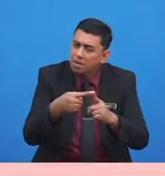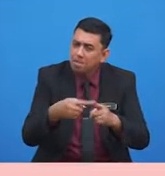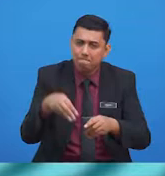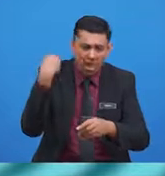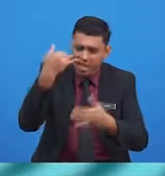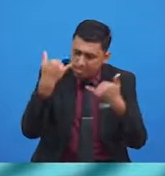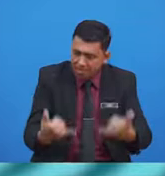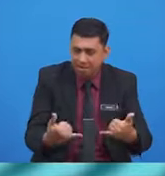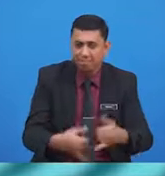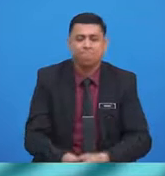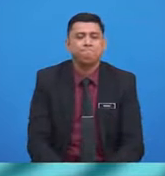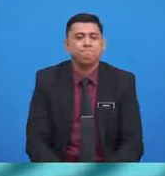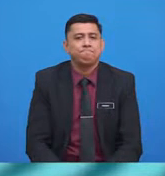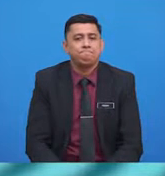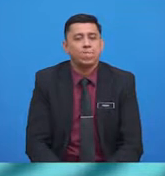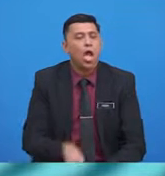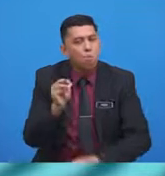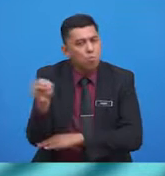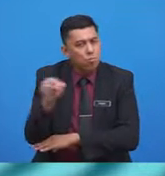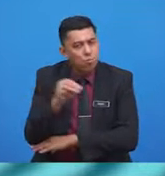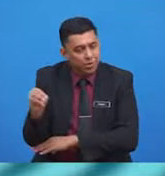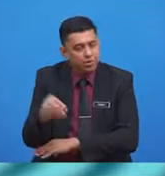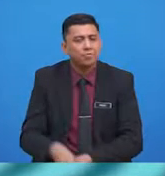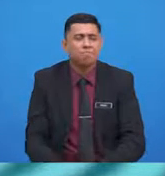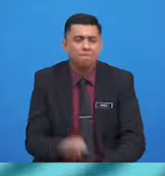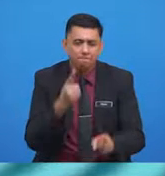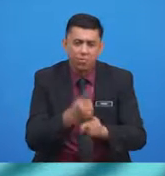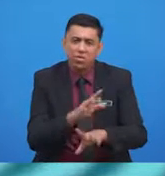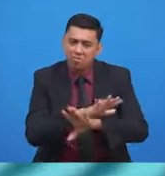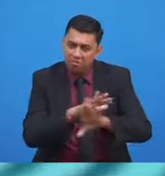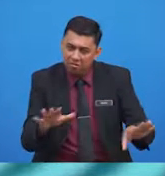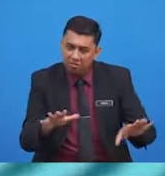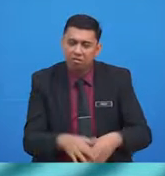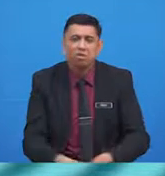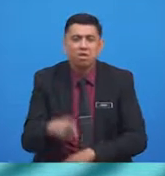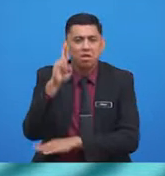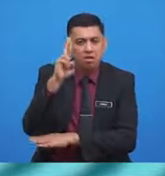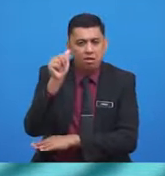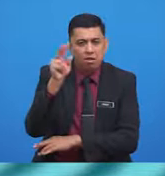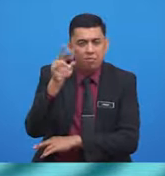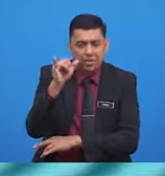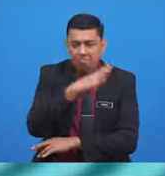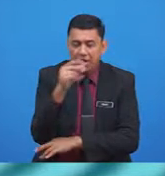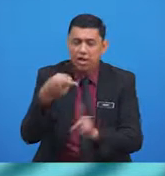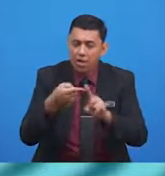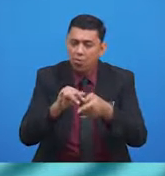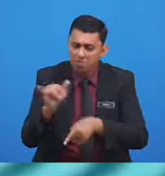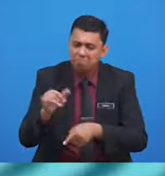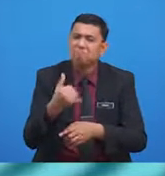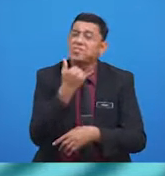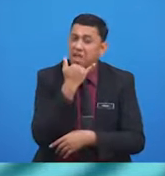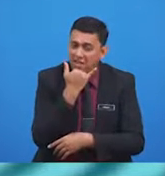sekarang. Murid-murid, betul tak perbuatan Ravi dan kawannya? Salah